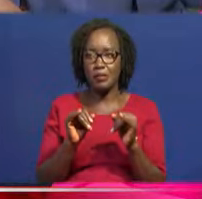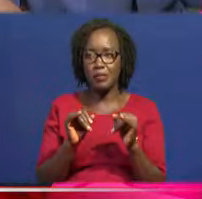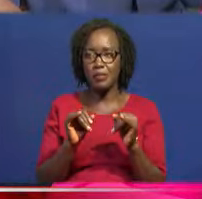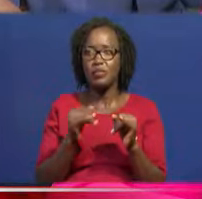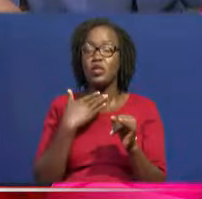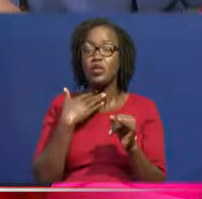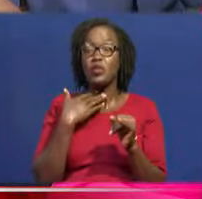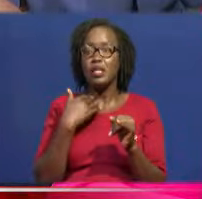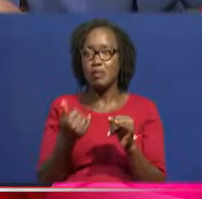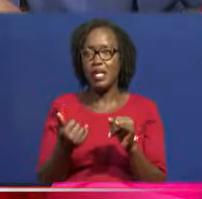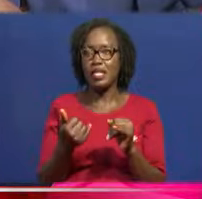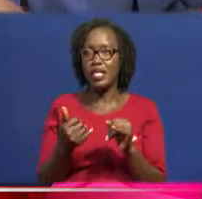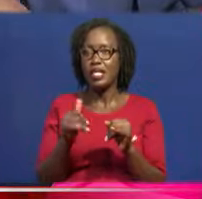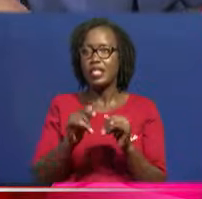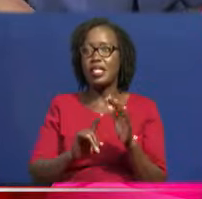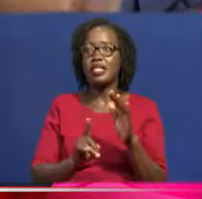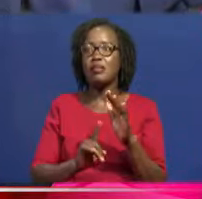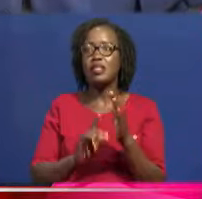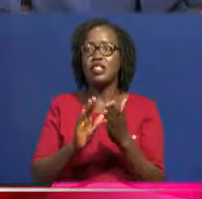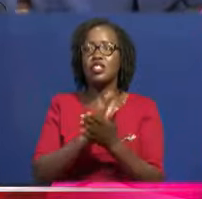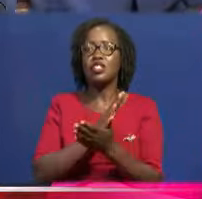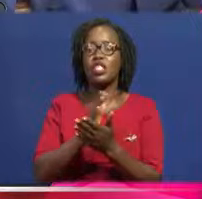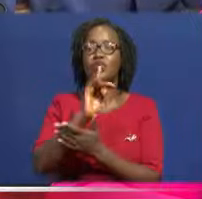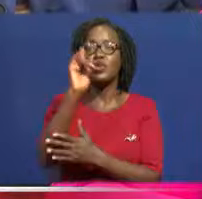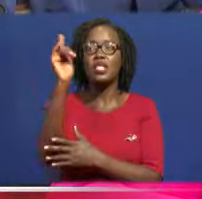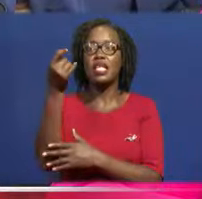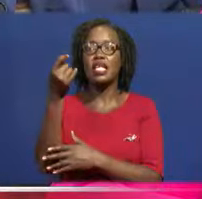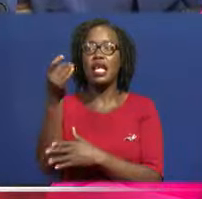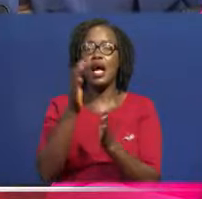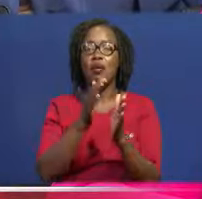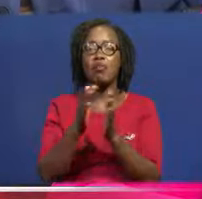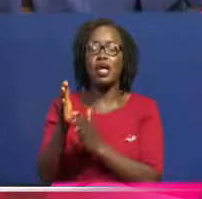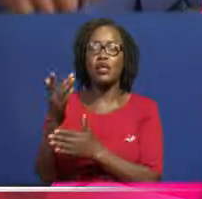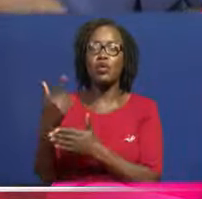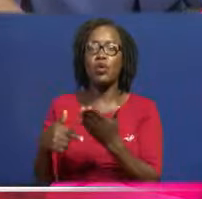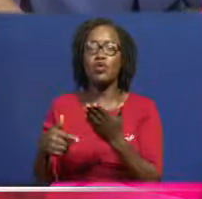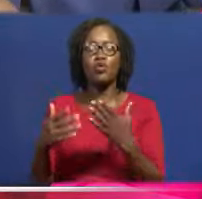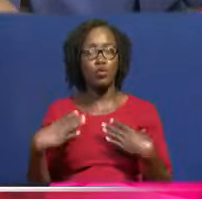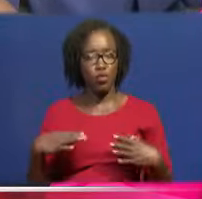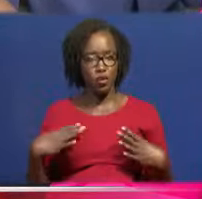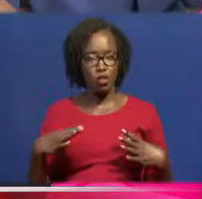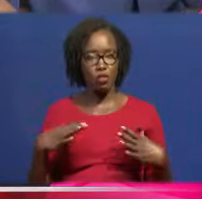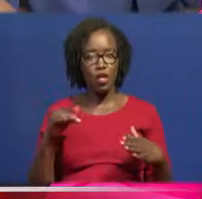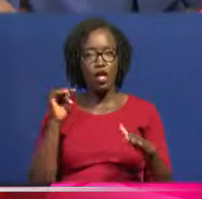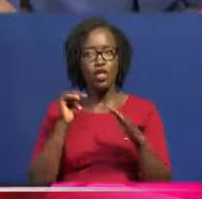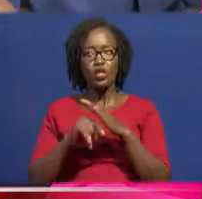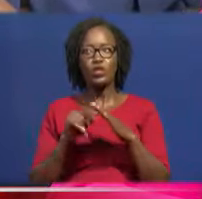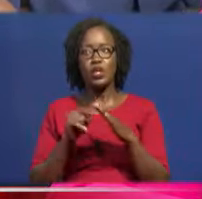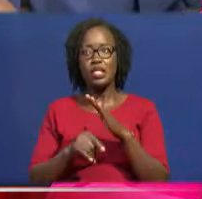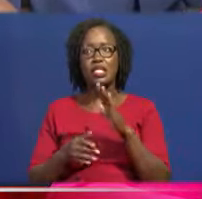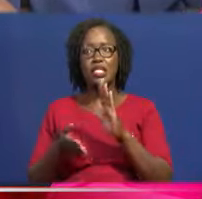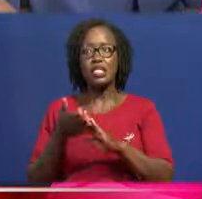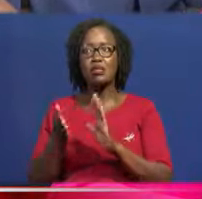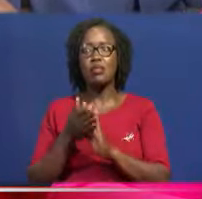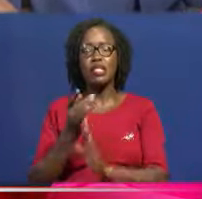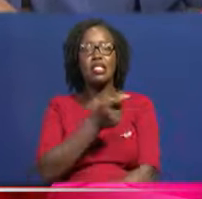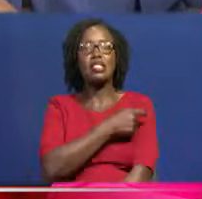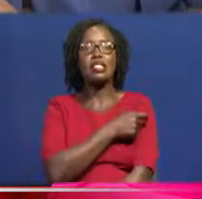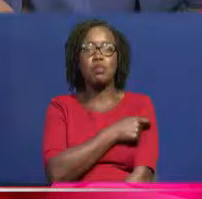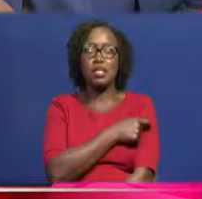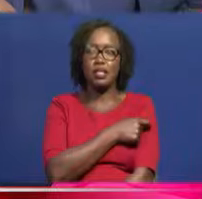We demand that the ministry shares with Kenyans its plans for the people to access emergency